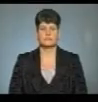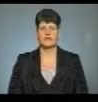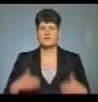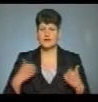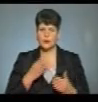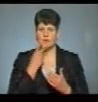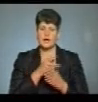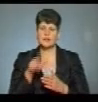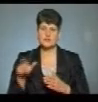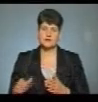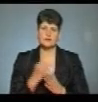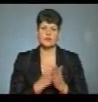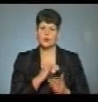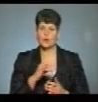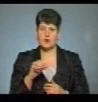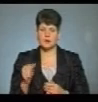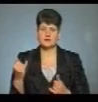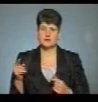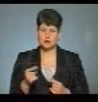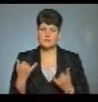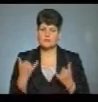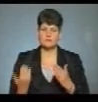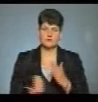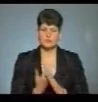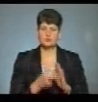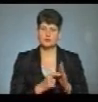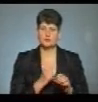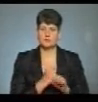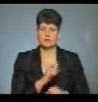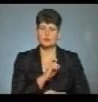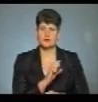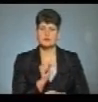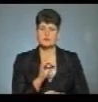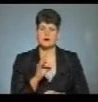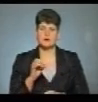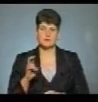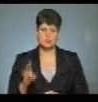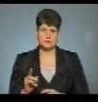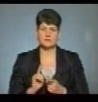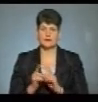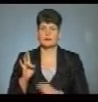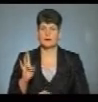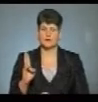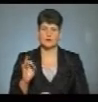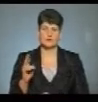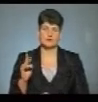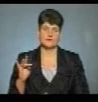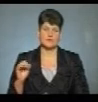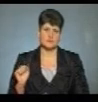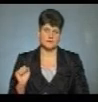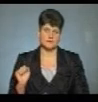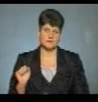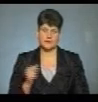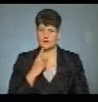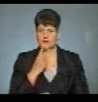Вітаю глядачів телеканалу «ЮА» Тернопіль. В ефірі новини. У студії Богдана Сарабун, сурдопереклад Надія Коцовська. Дивіться